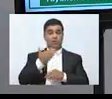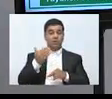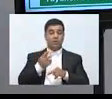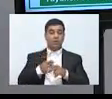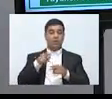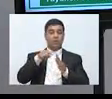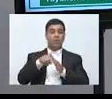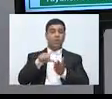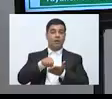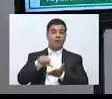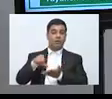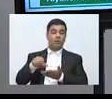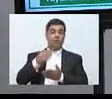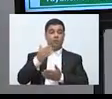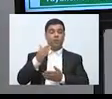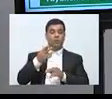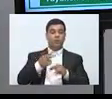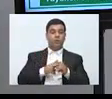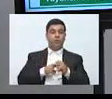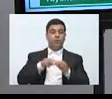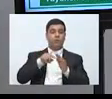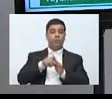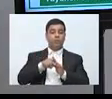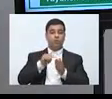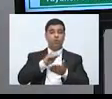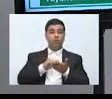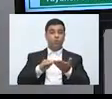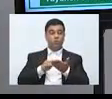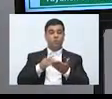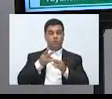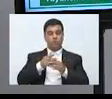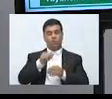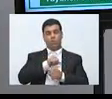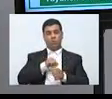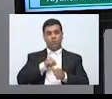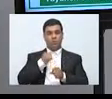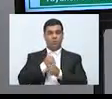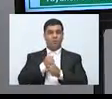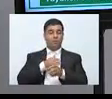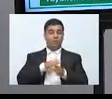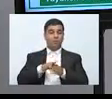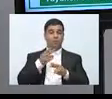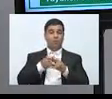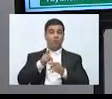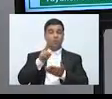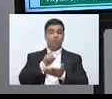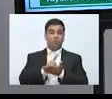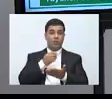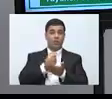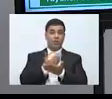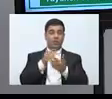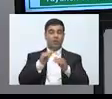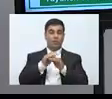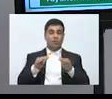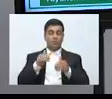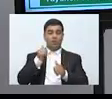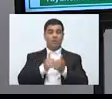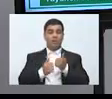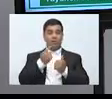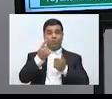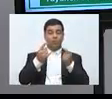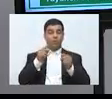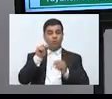сөзлерін қатнаштырып, ватанымызге язма тарыф беріш тапшырығы берілады. Бұл тапшырығыны азыз оқучылар, хар бір